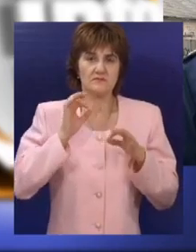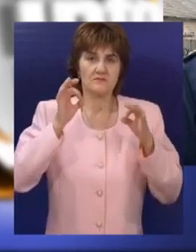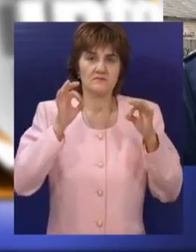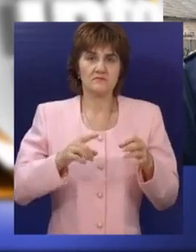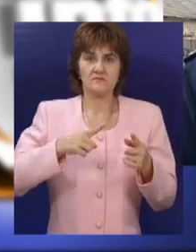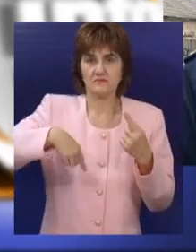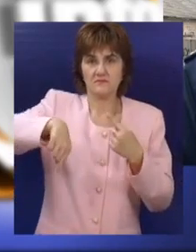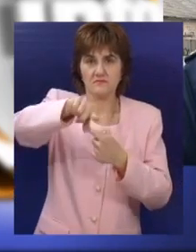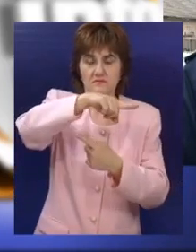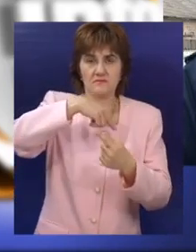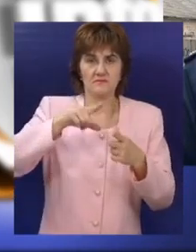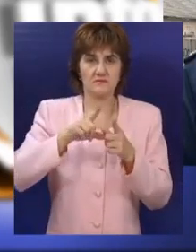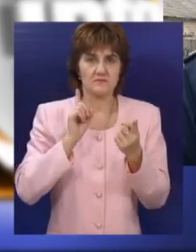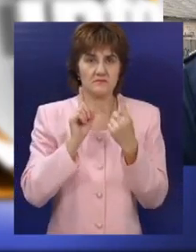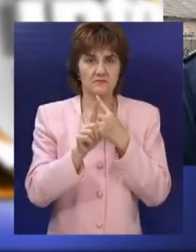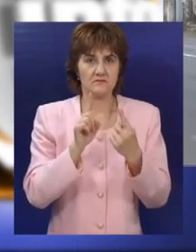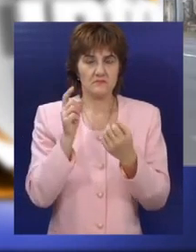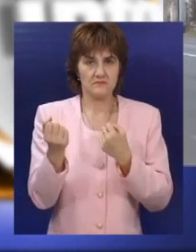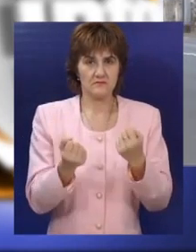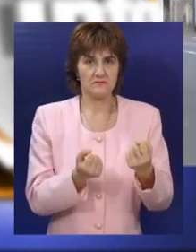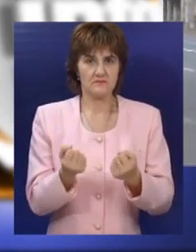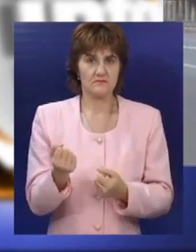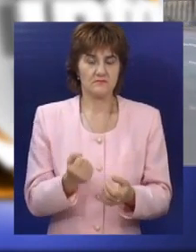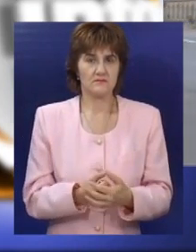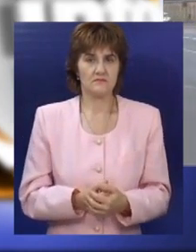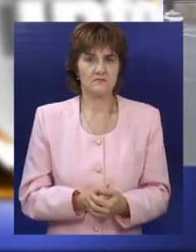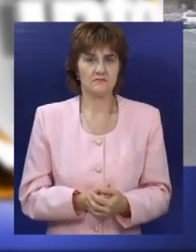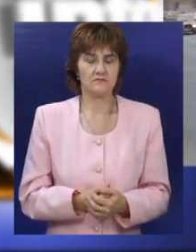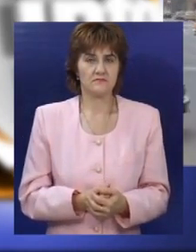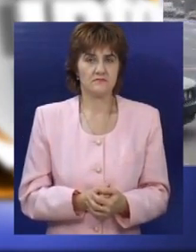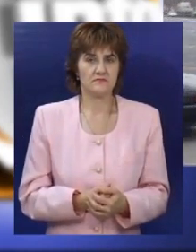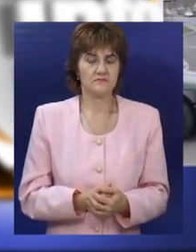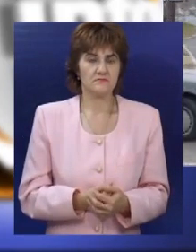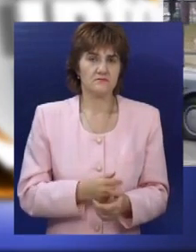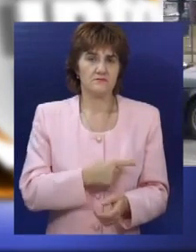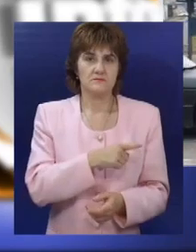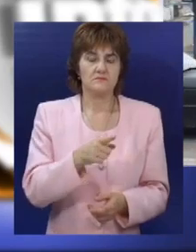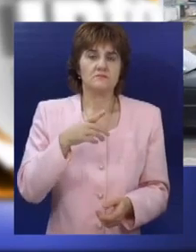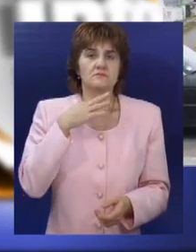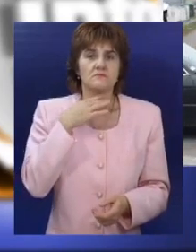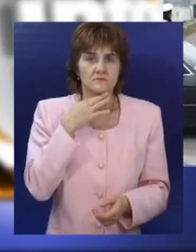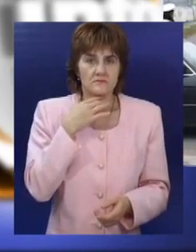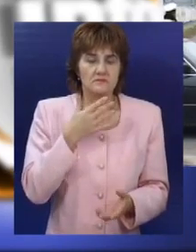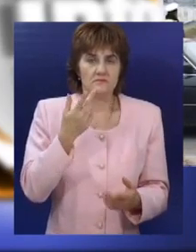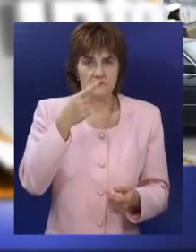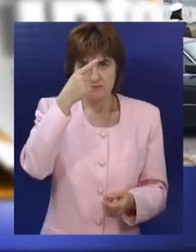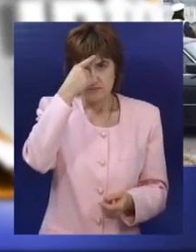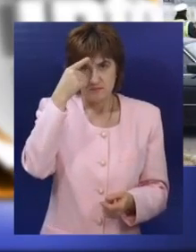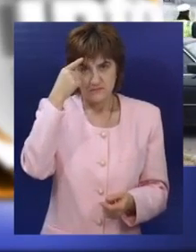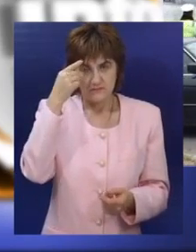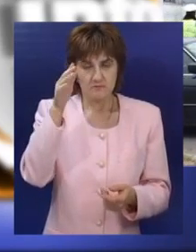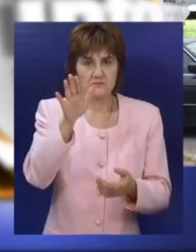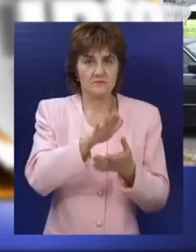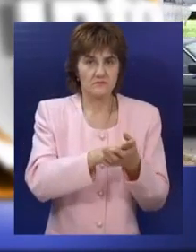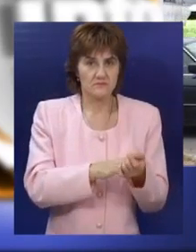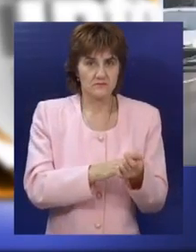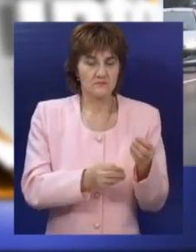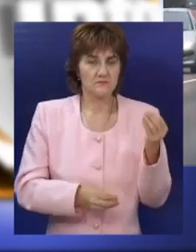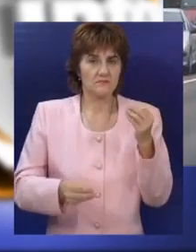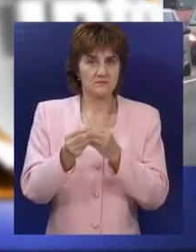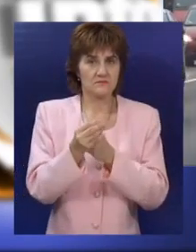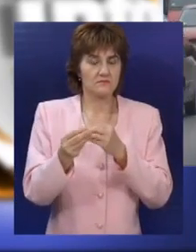i sigurnost svih ostalih učesnika u saobraćaju. Preventivna akcija traje do subote. Od ponedeljka saobraćajna policija će